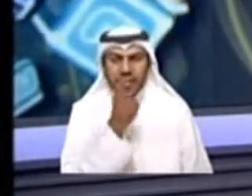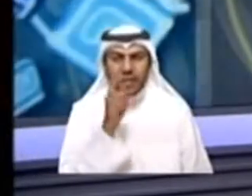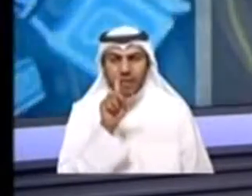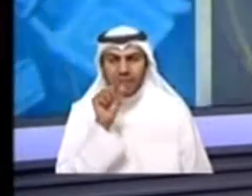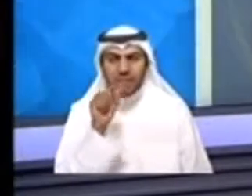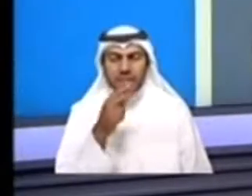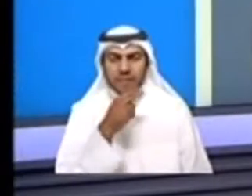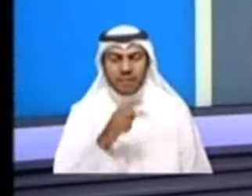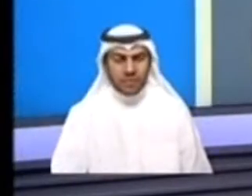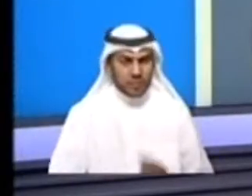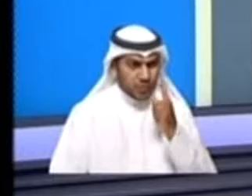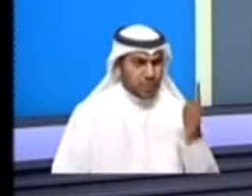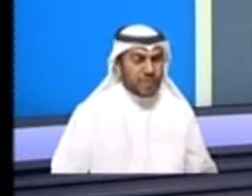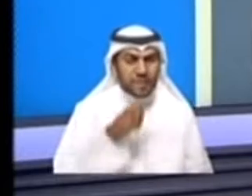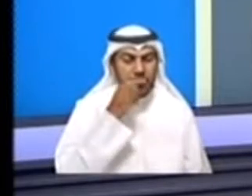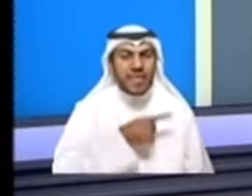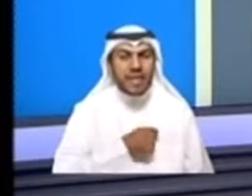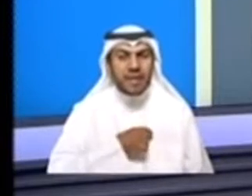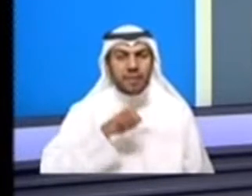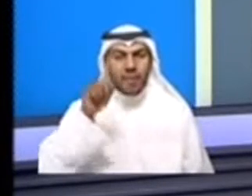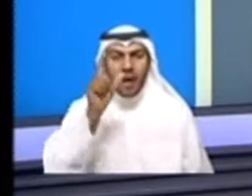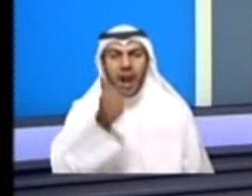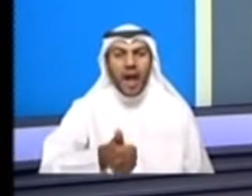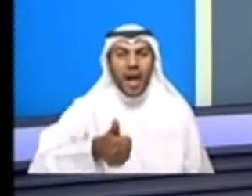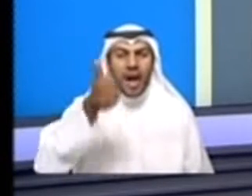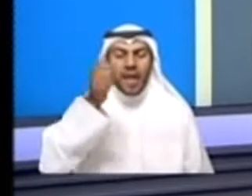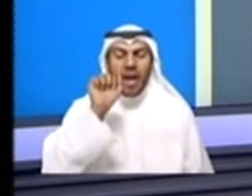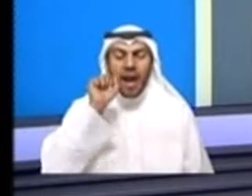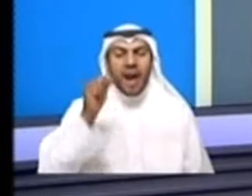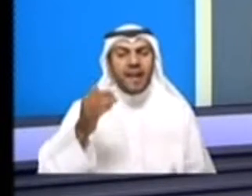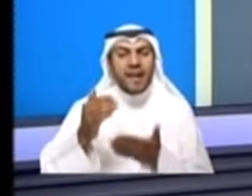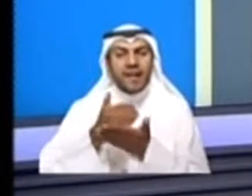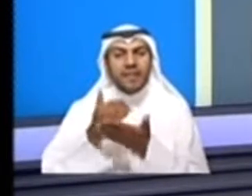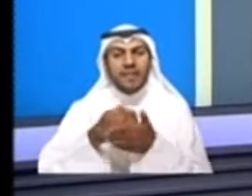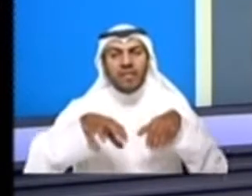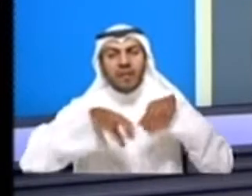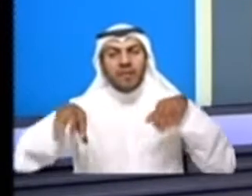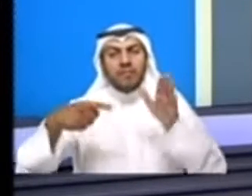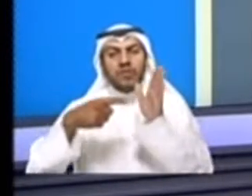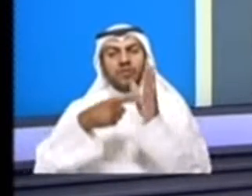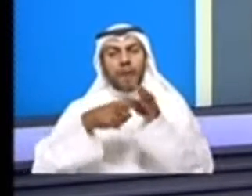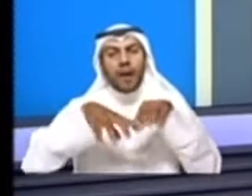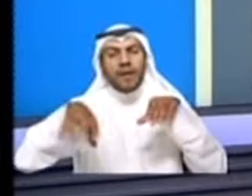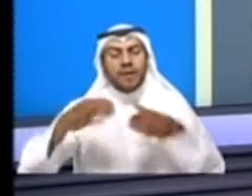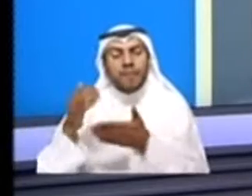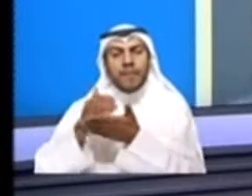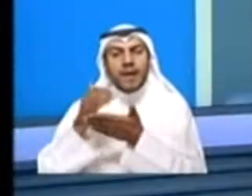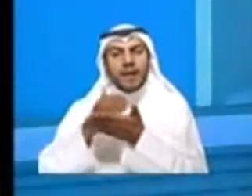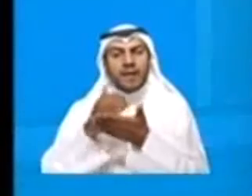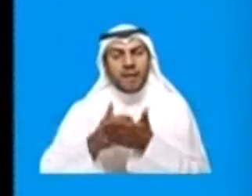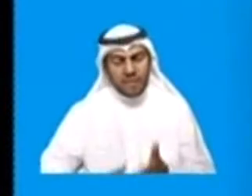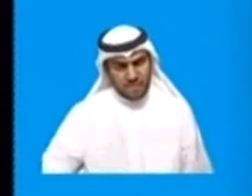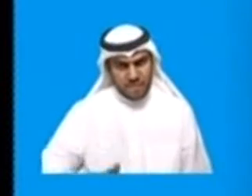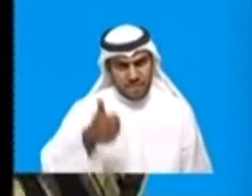حصول الطالبة الكويتية رنا الجلال بجامعة الكويت قسم الاقتصاد على جائزة التميز في البحث العلمي من جامعة ساينس بو